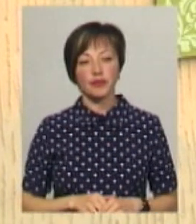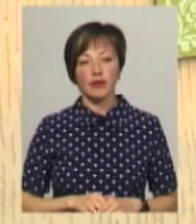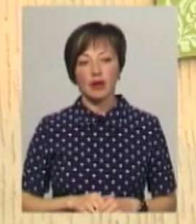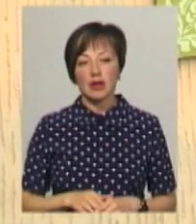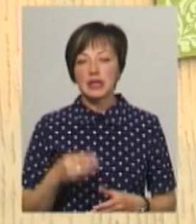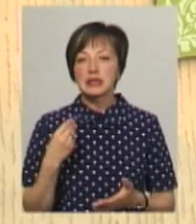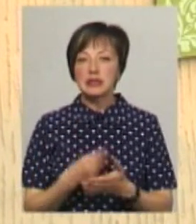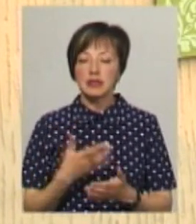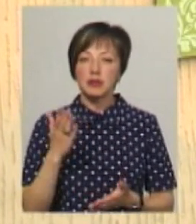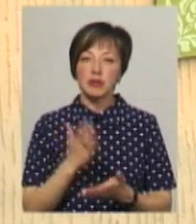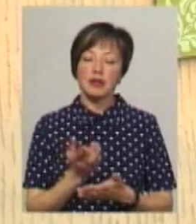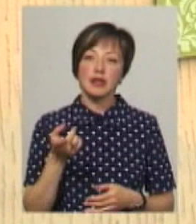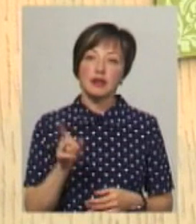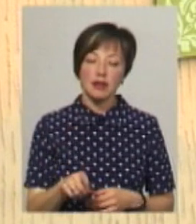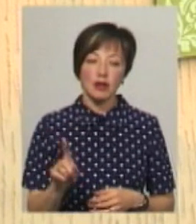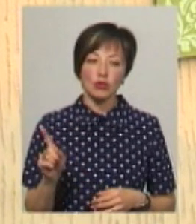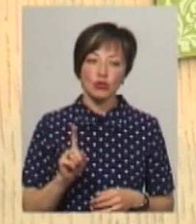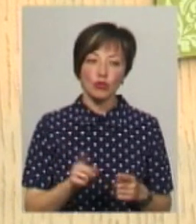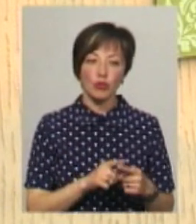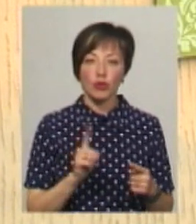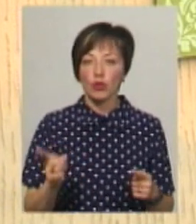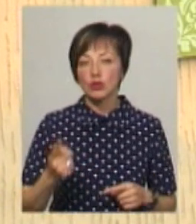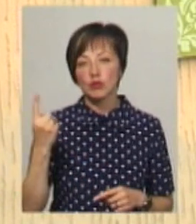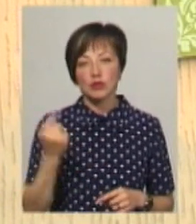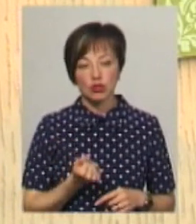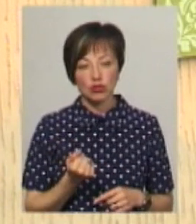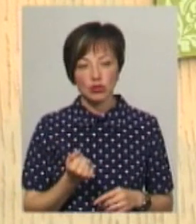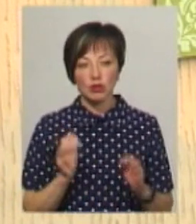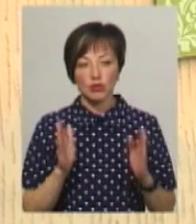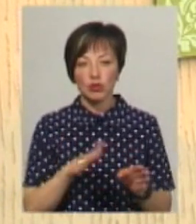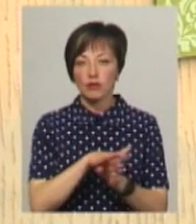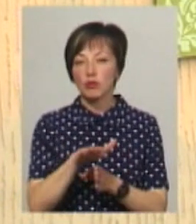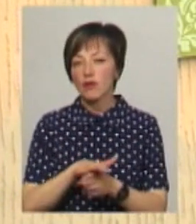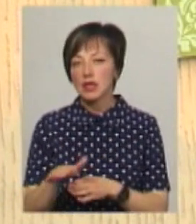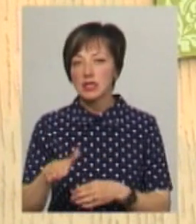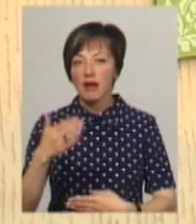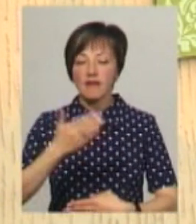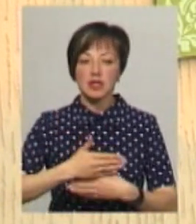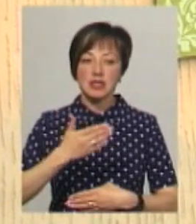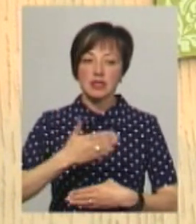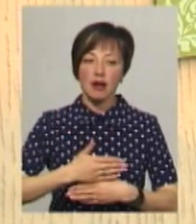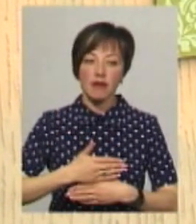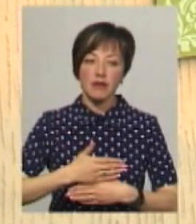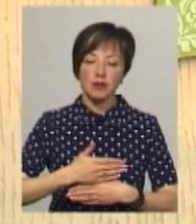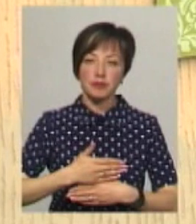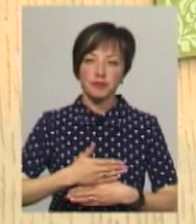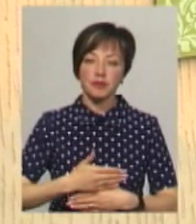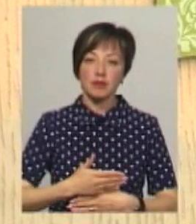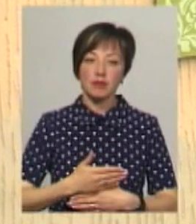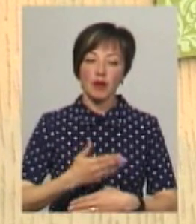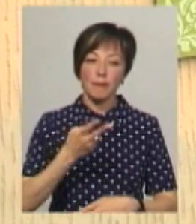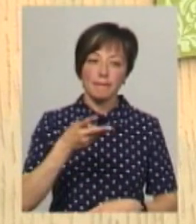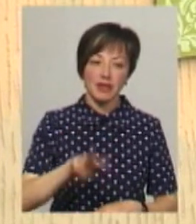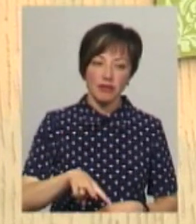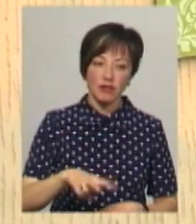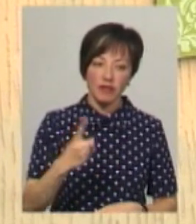цього фестивалю є те, що протягом тижня будуть відбуватися вистави по 2